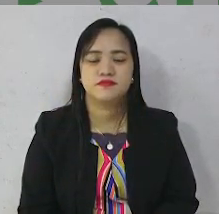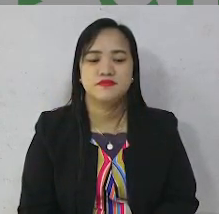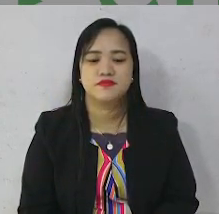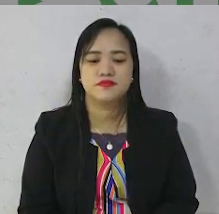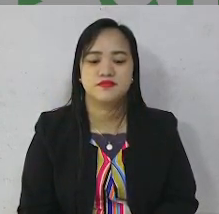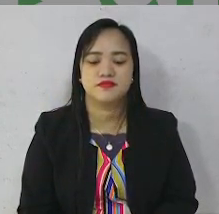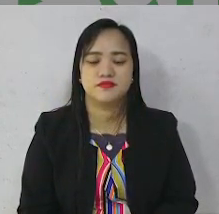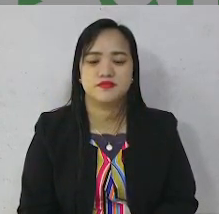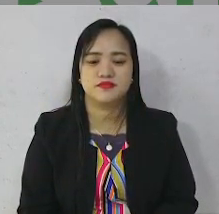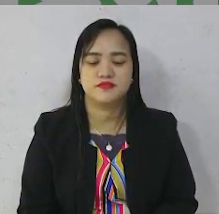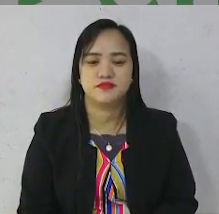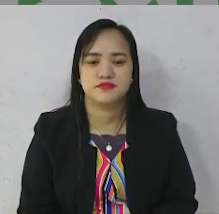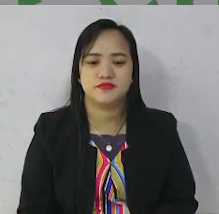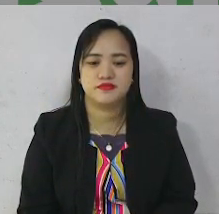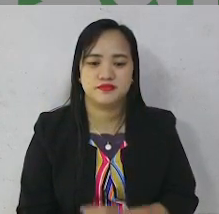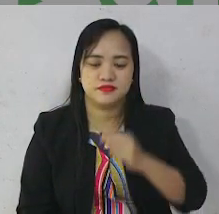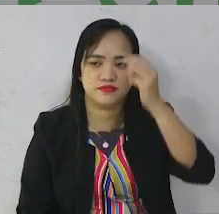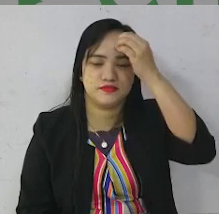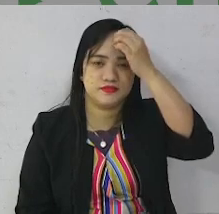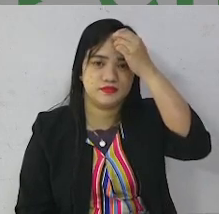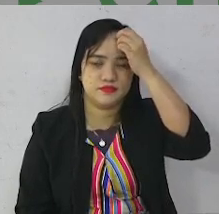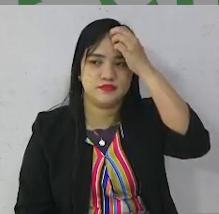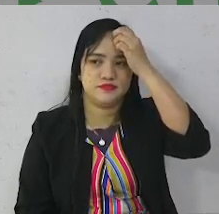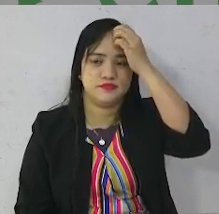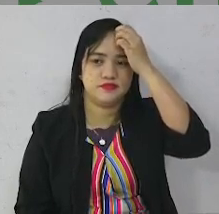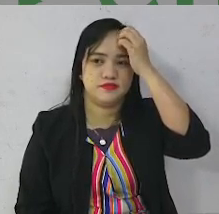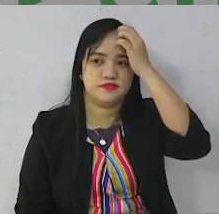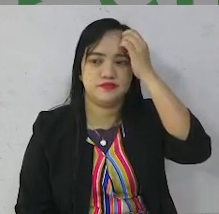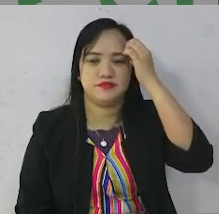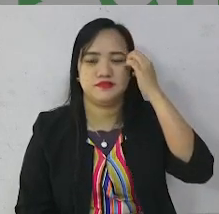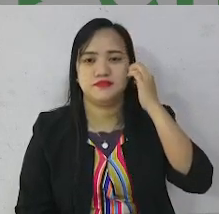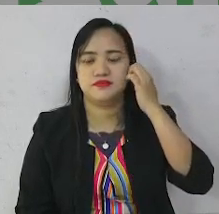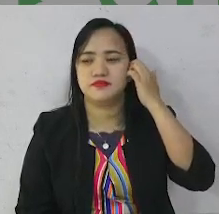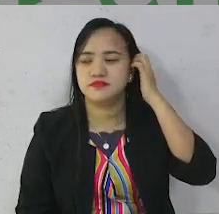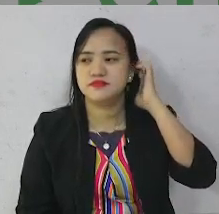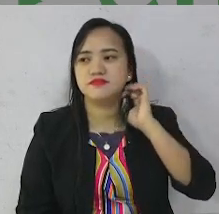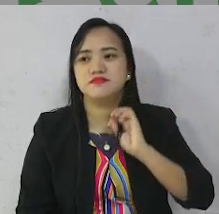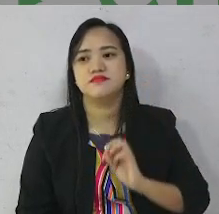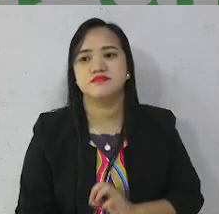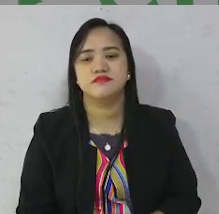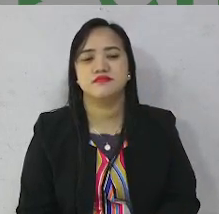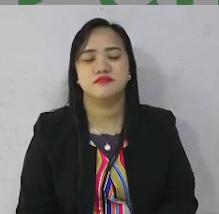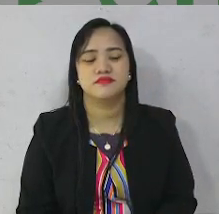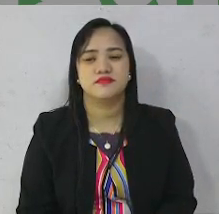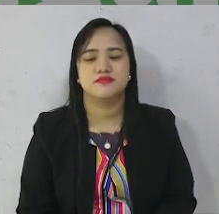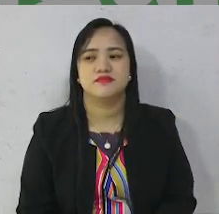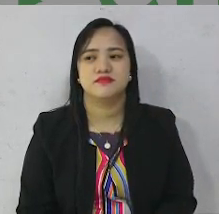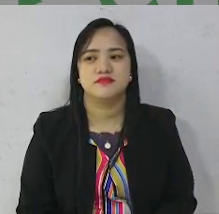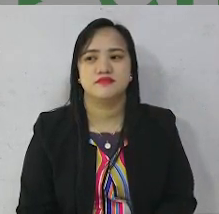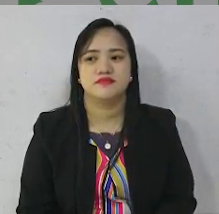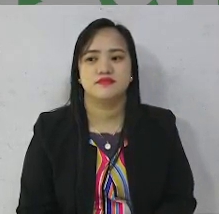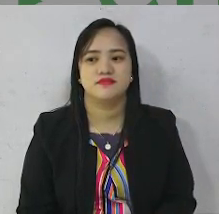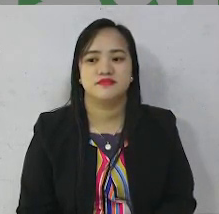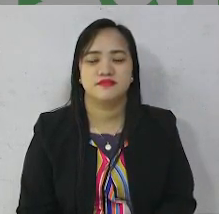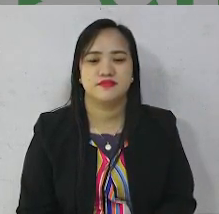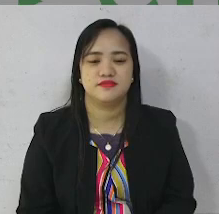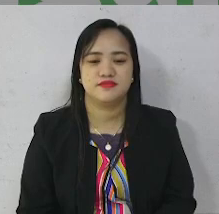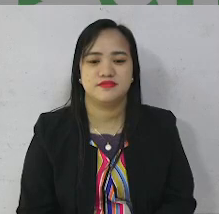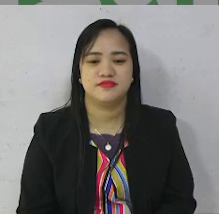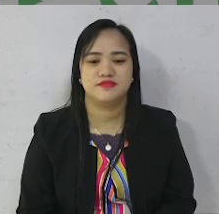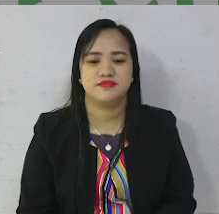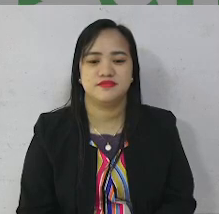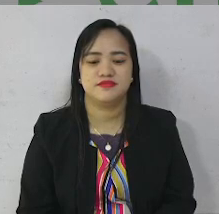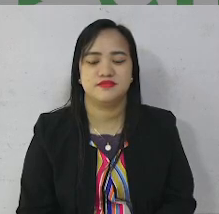si Sir Marvin s saka si Maam tignan niyo po yung ano yung mga anak po ni sir Marvin sa kanya Ay naku naman grabe naman ang